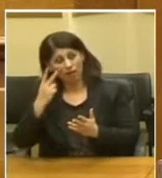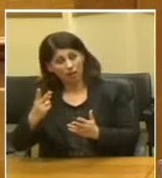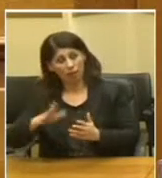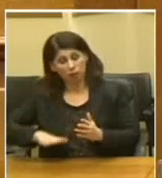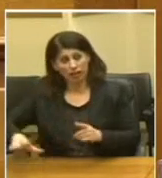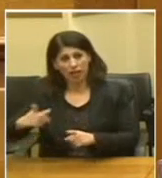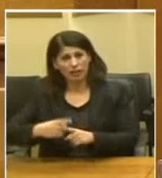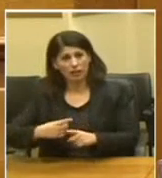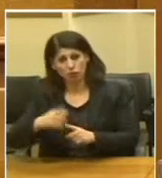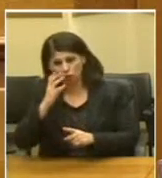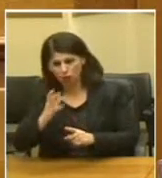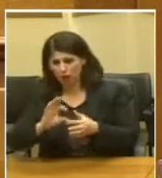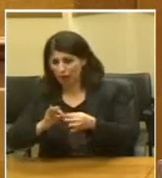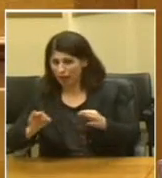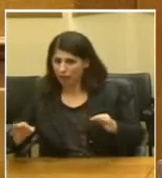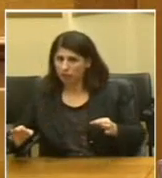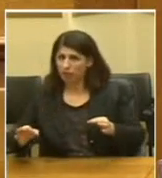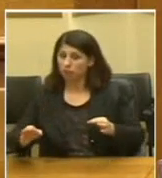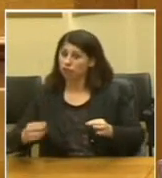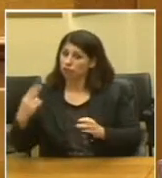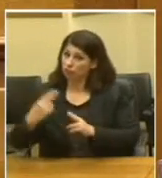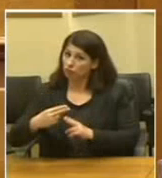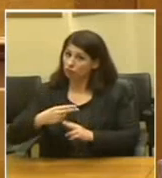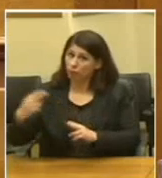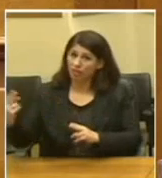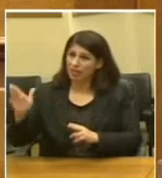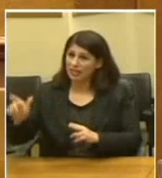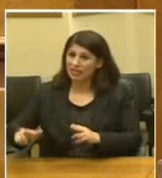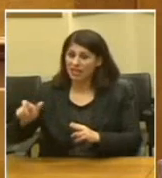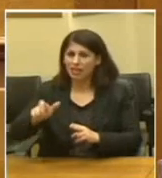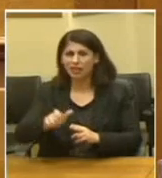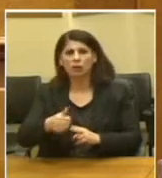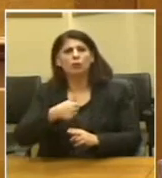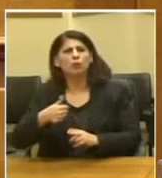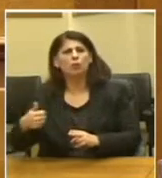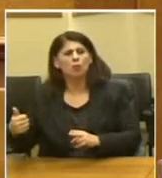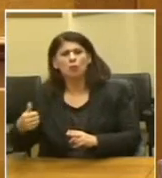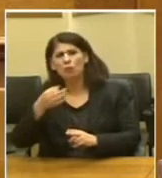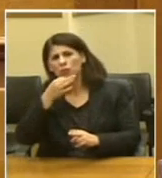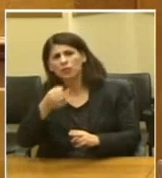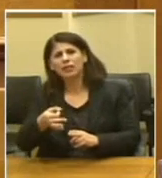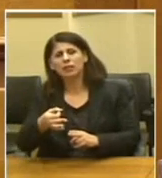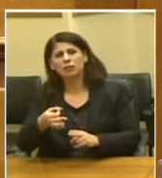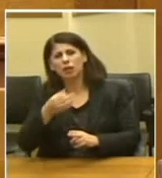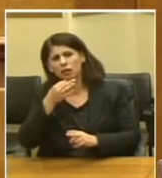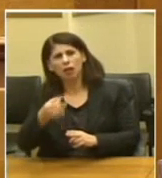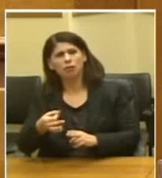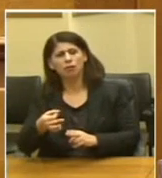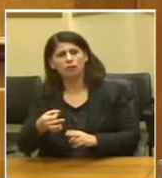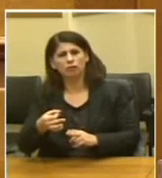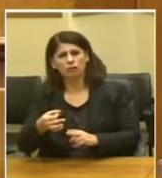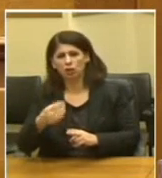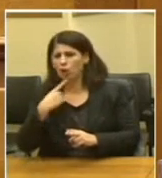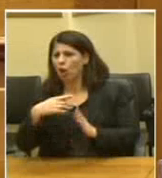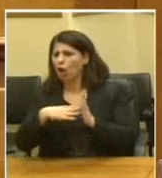οι σοβαροί αναλυτές σας, τα σπουδαία στελέχη σας, έμειναν μόνο να σχολιάζουν το χρώμα μιας γάτας που έτυχε